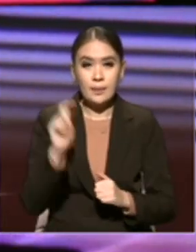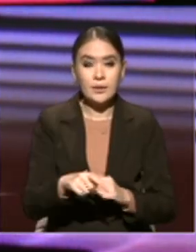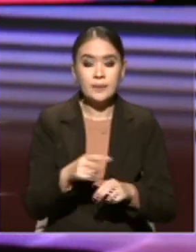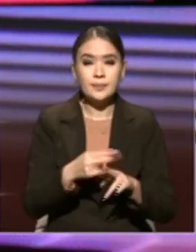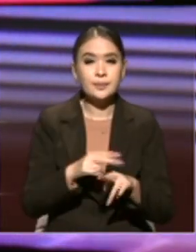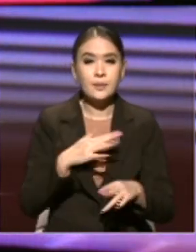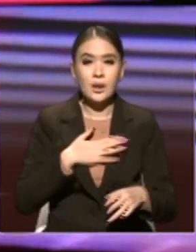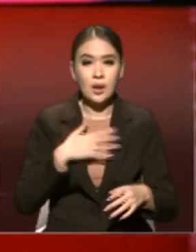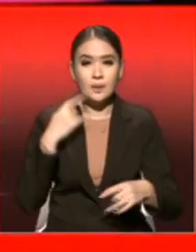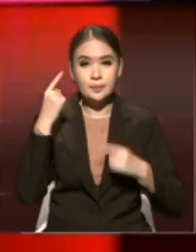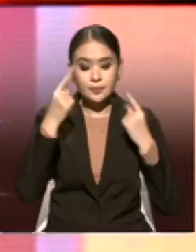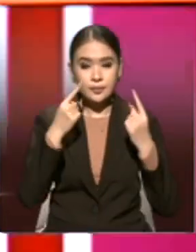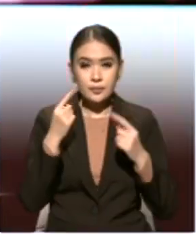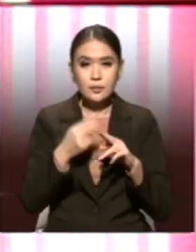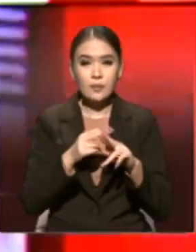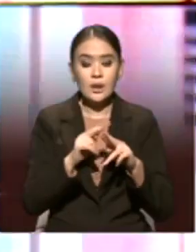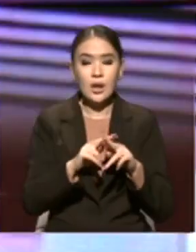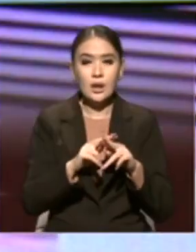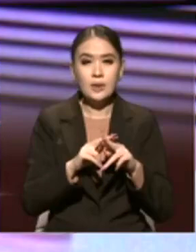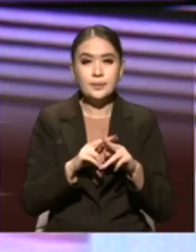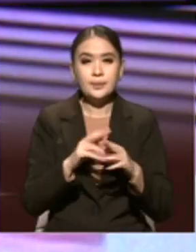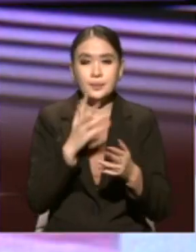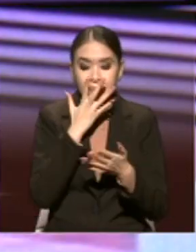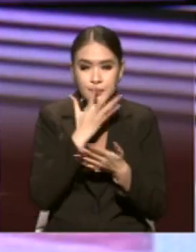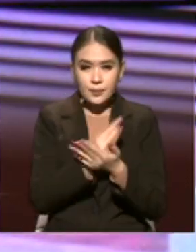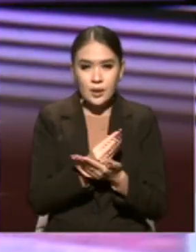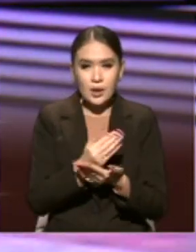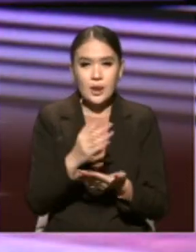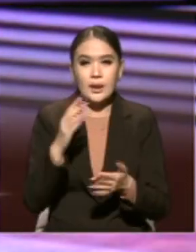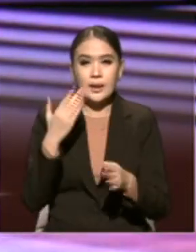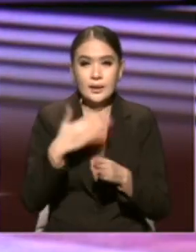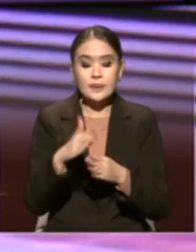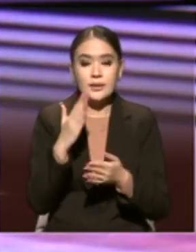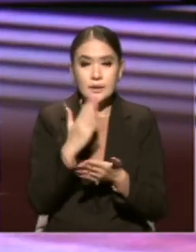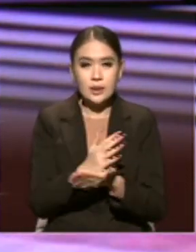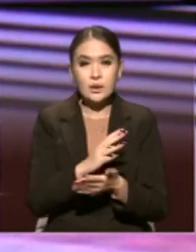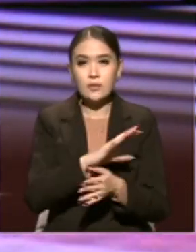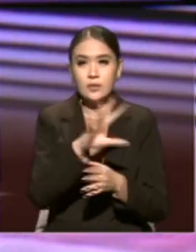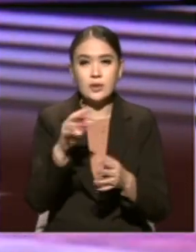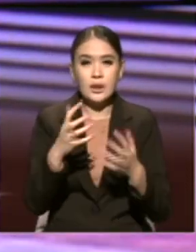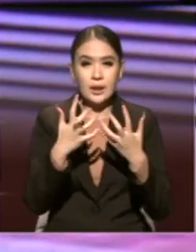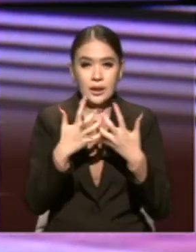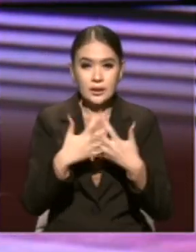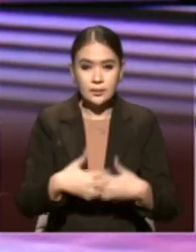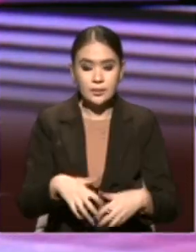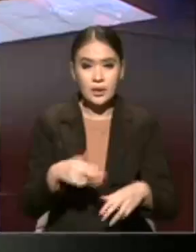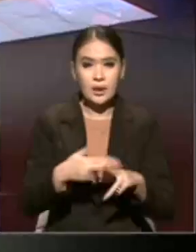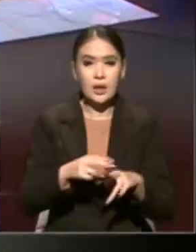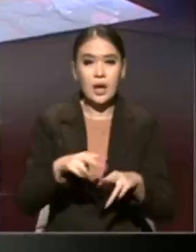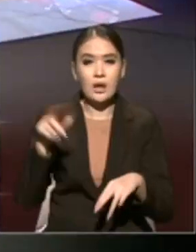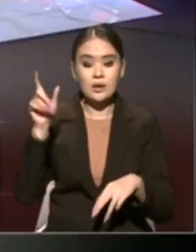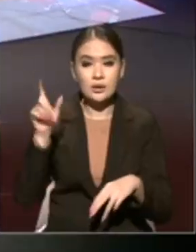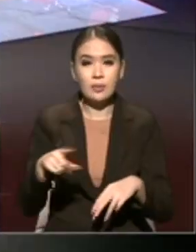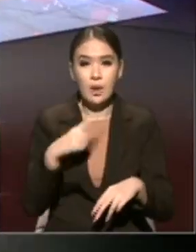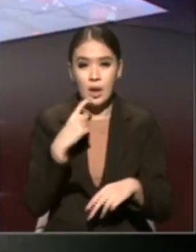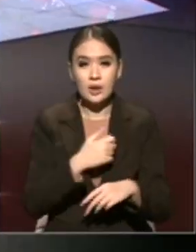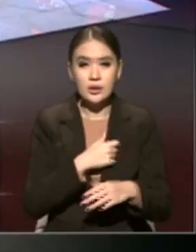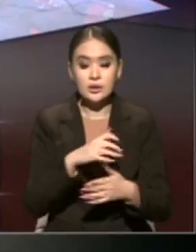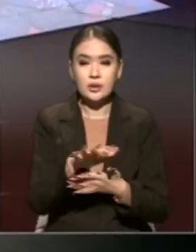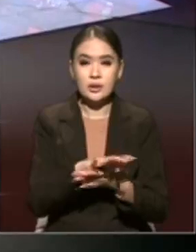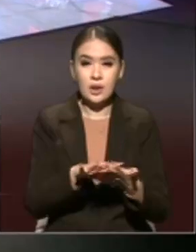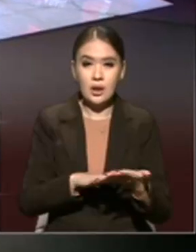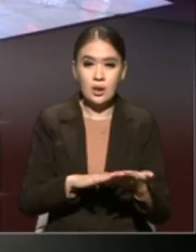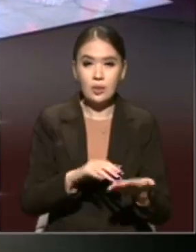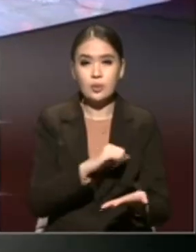осыншама кредит бар." Тиісті түрде біз ол бойынша жұмысты оларды есепке аламыз. Немесе ол азамат әскерге бара жатқан өзі жазады, немесе